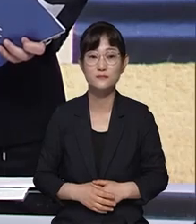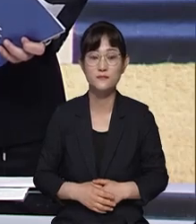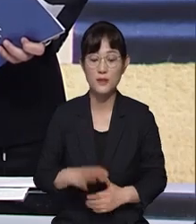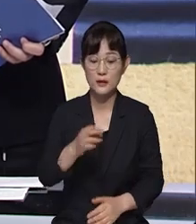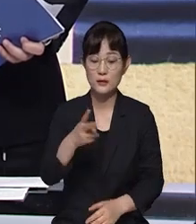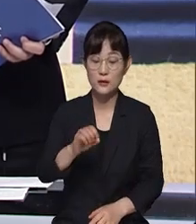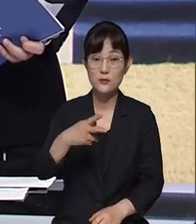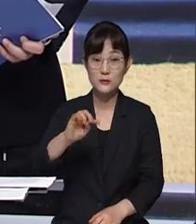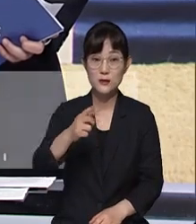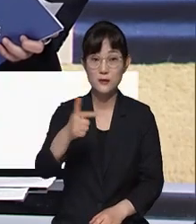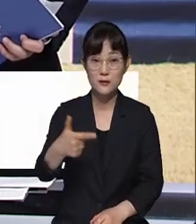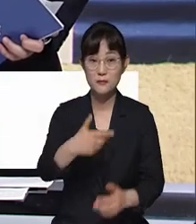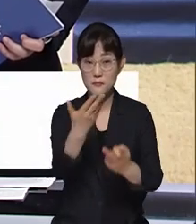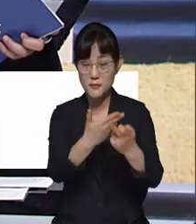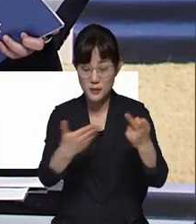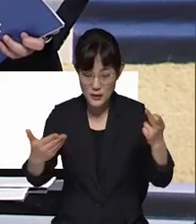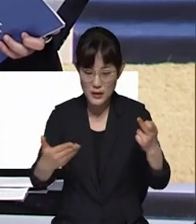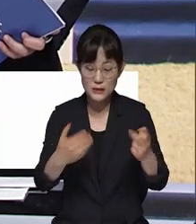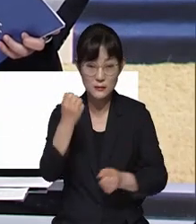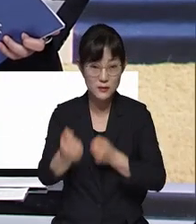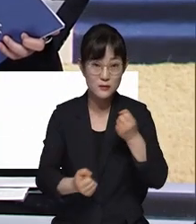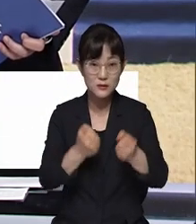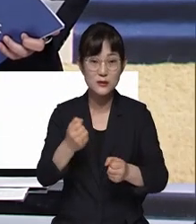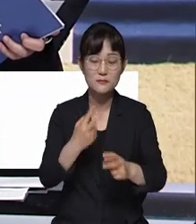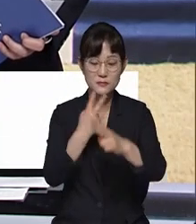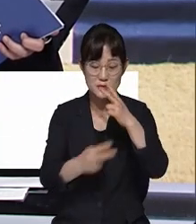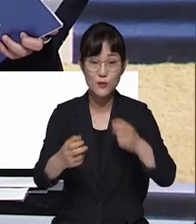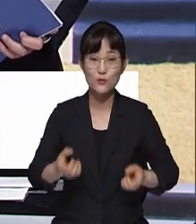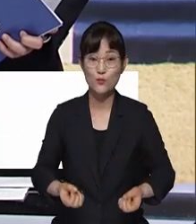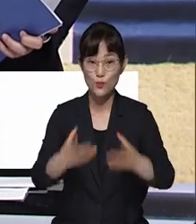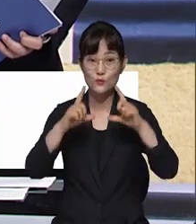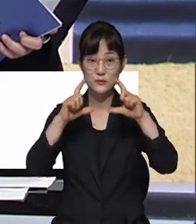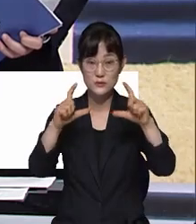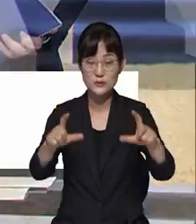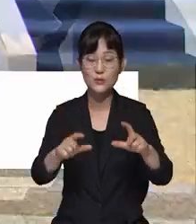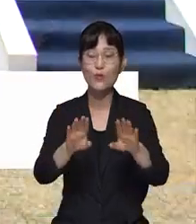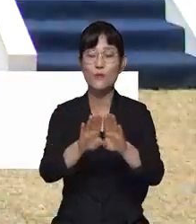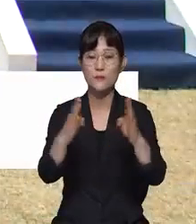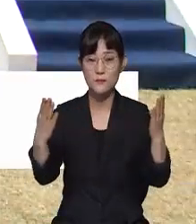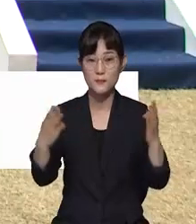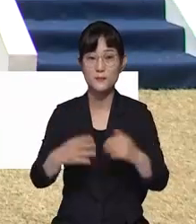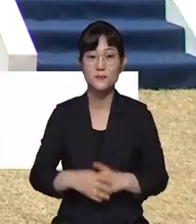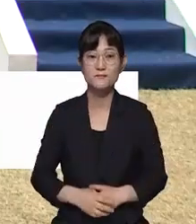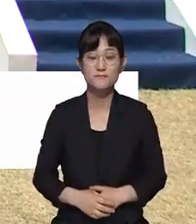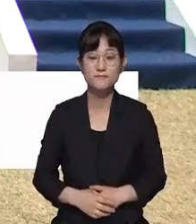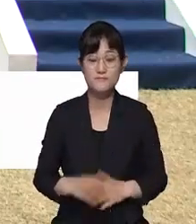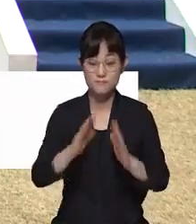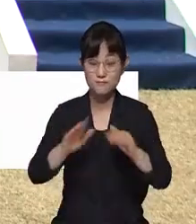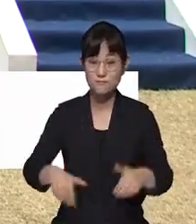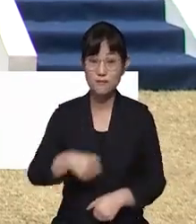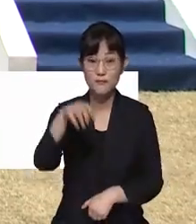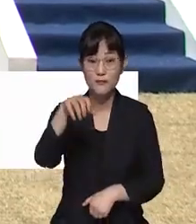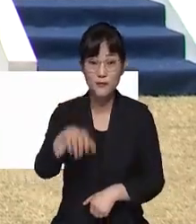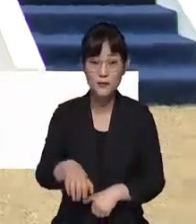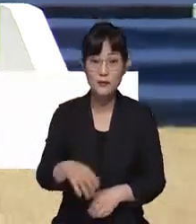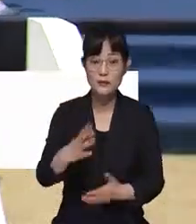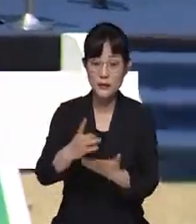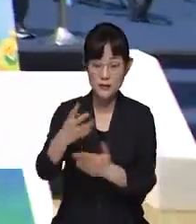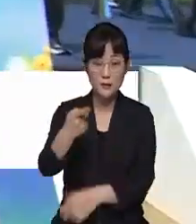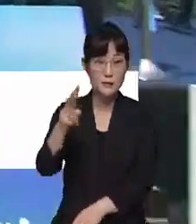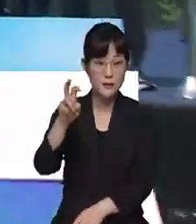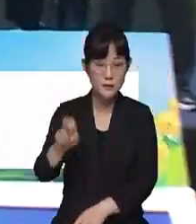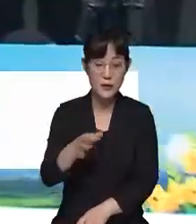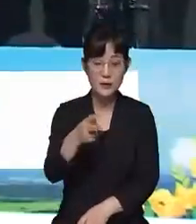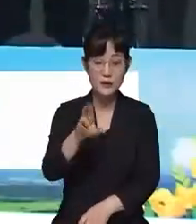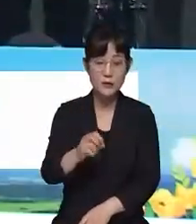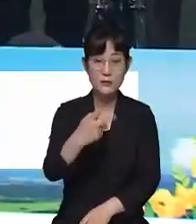영산강 물빛 자전거길 비전 선보식이 오늘 나주 영산강 둔치체육공원에서 열렸습니다. 전라남도는 담양댐에서